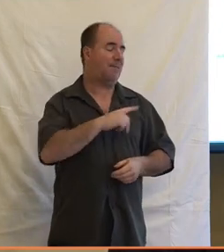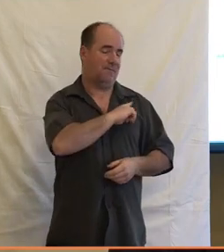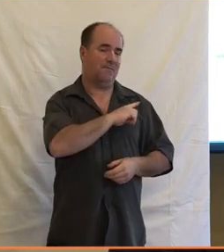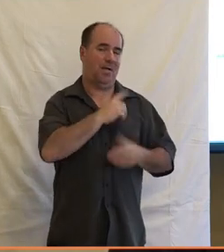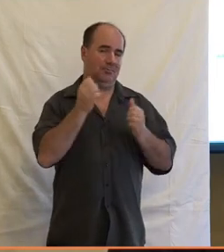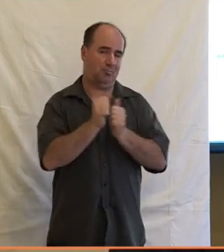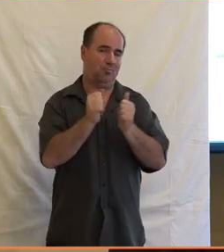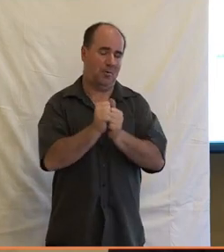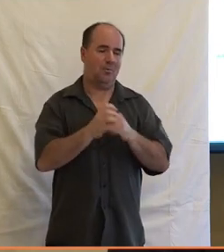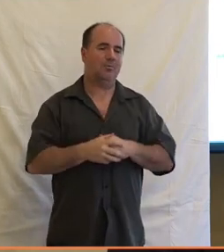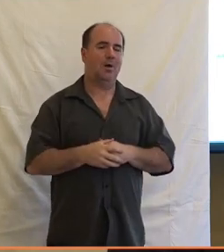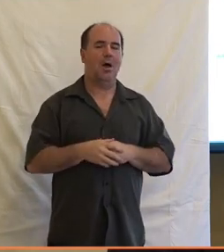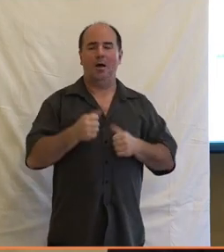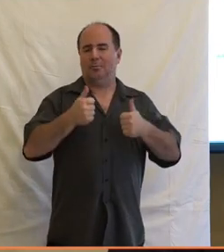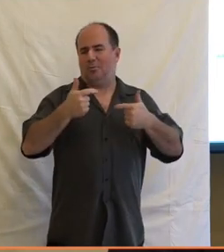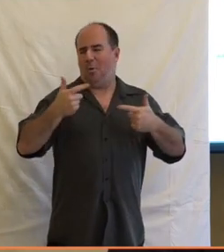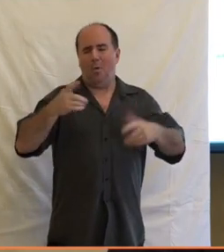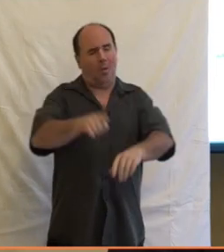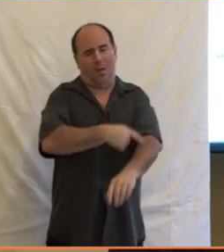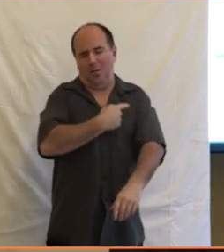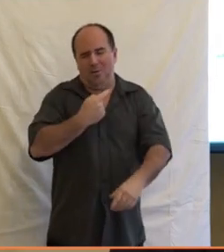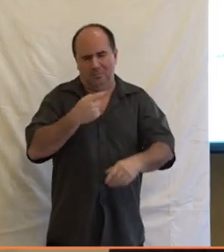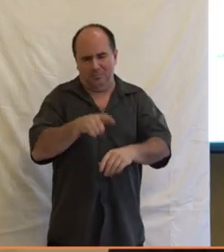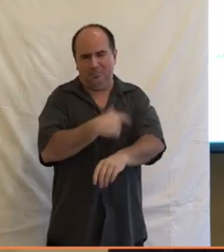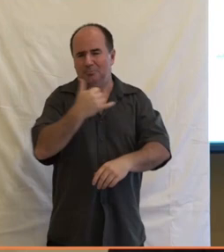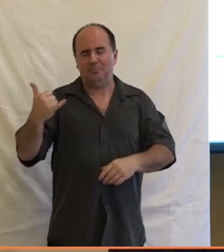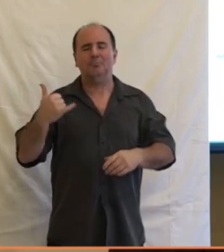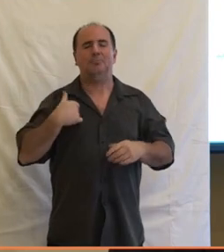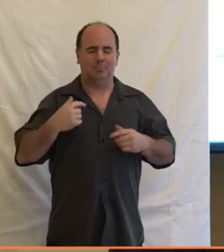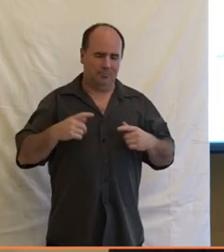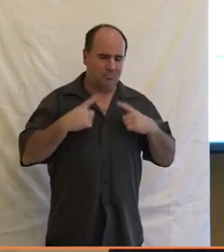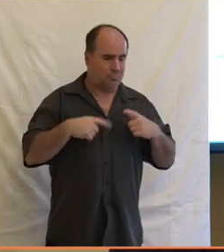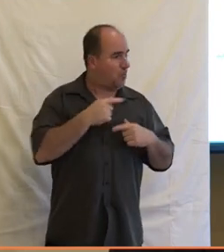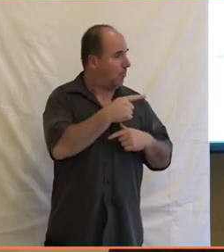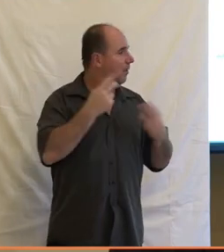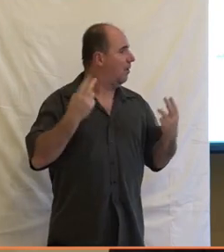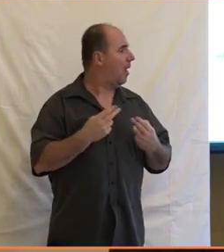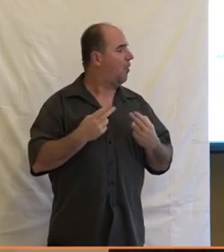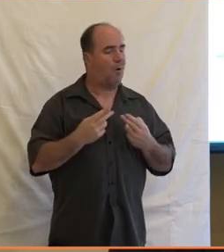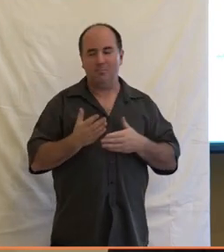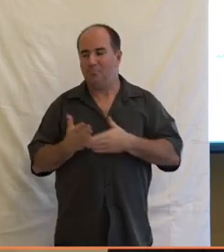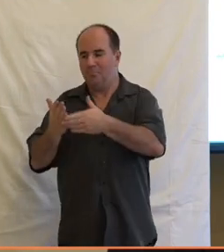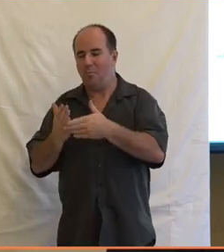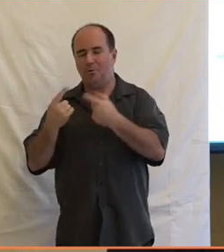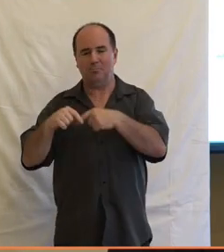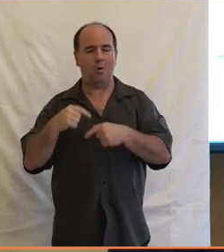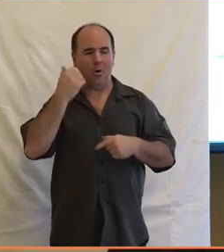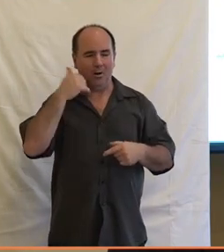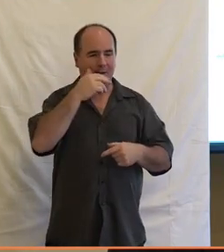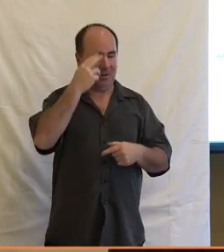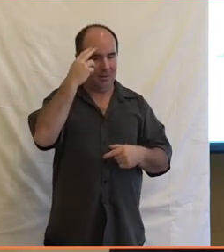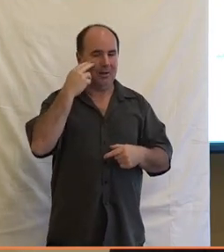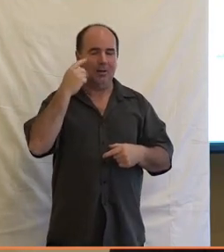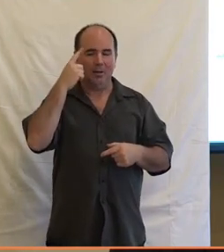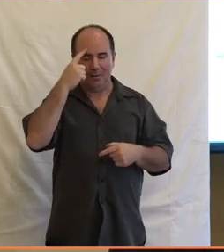poradce pro lidi se zrakovým postižením při výběru asistivních technologií nebo kompenzačních pomůcek a třeba ještě v